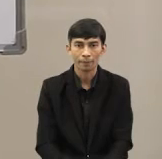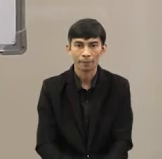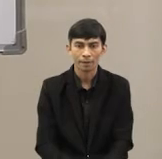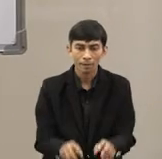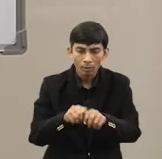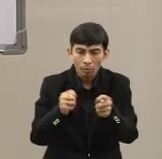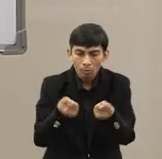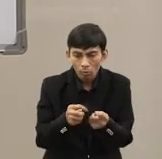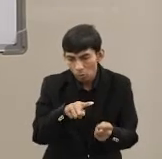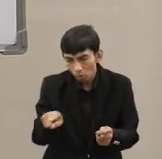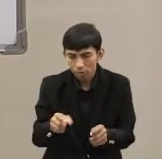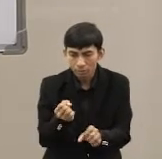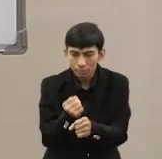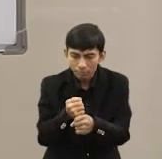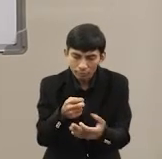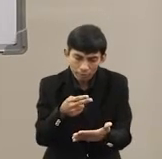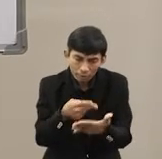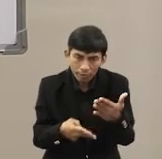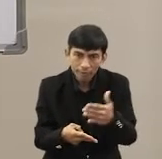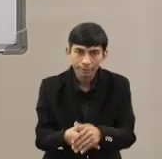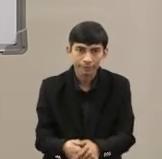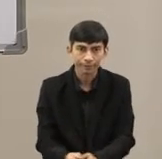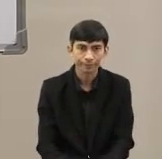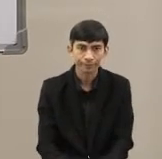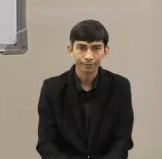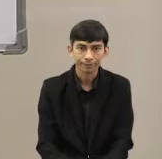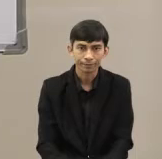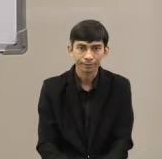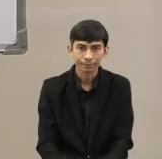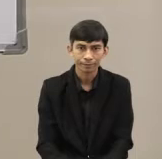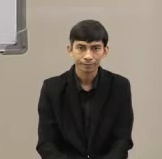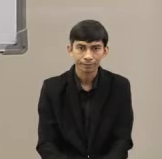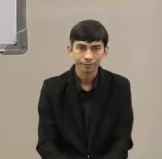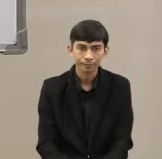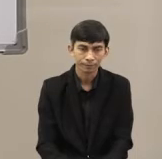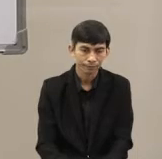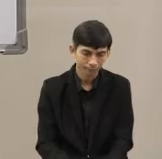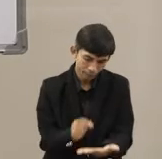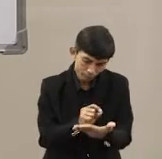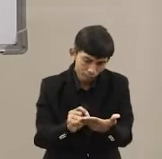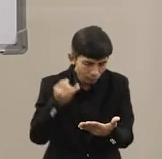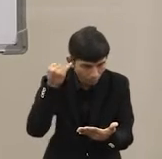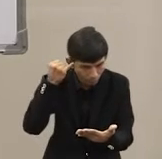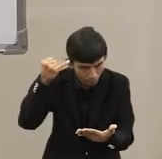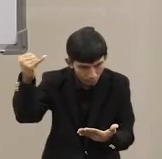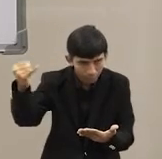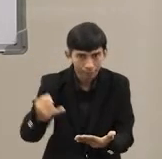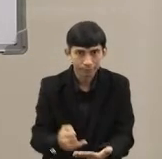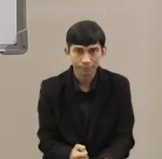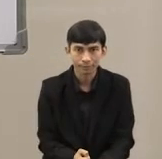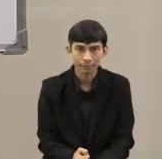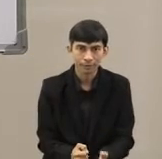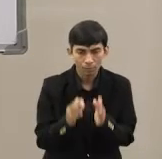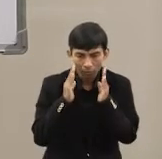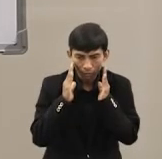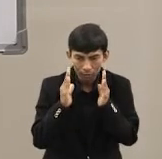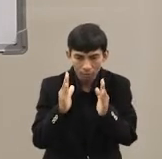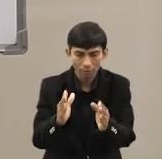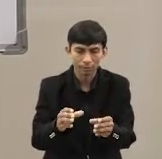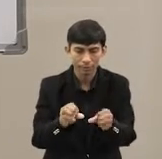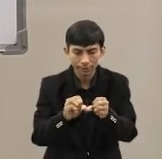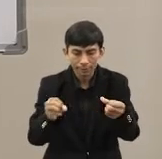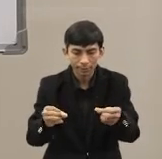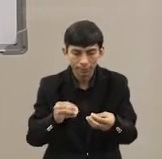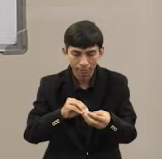ai phụ quát thợ ấy trong nịp bôn ai quát vợ ấy muối đập bay ai sọp đây nâng là bà lệ là bà